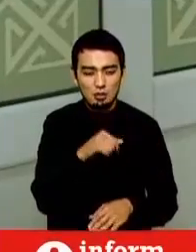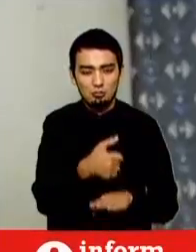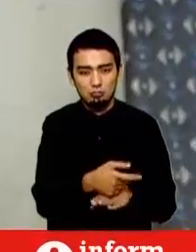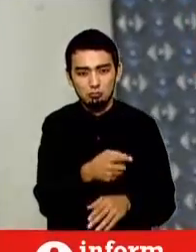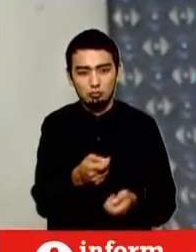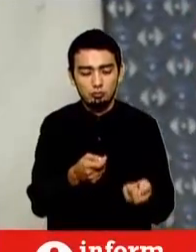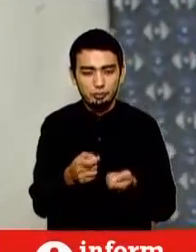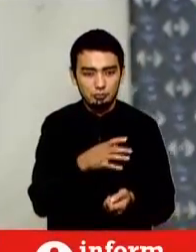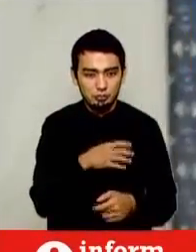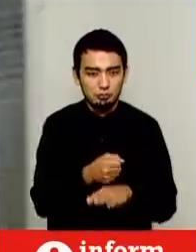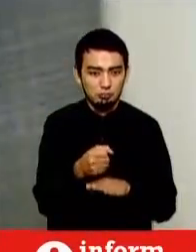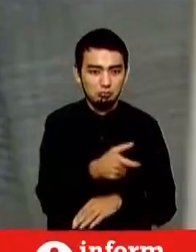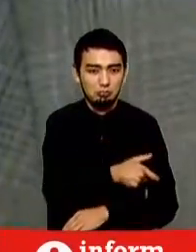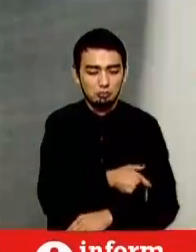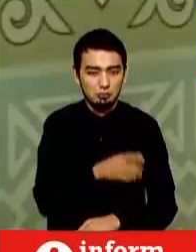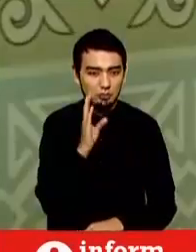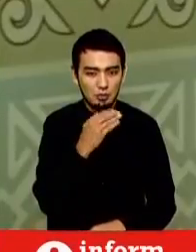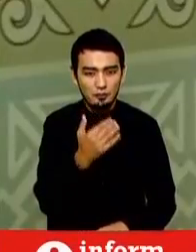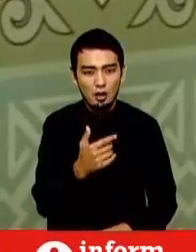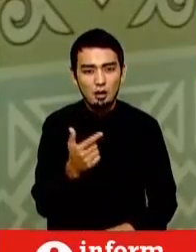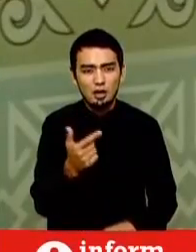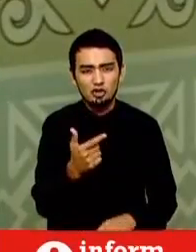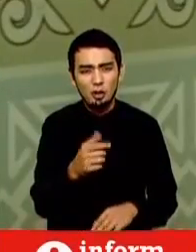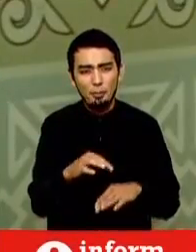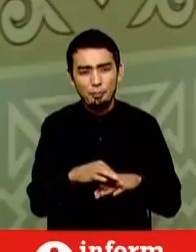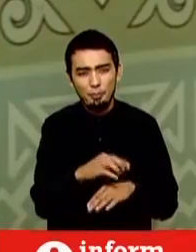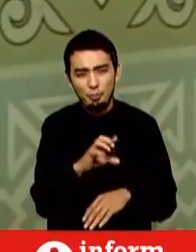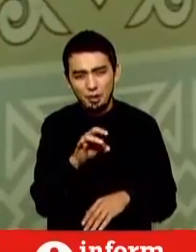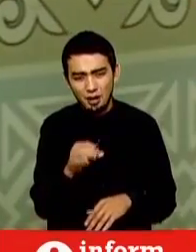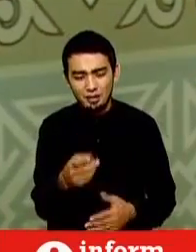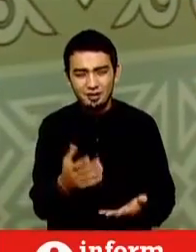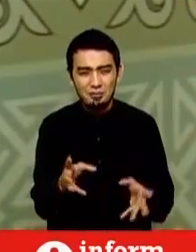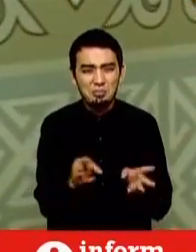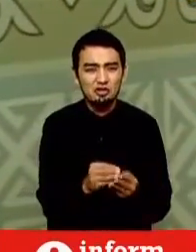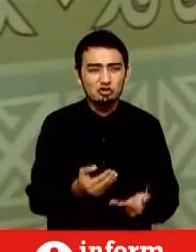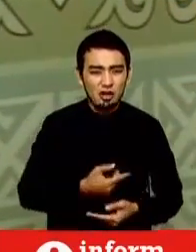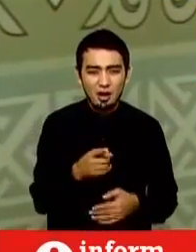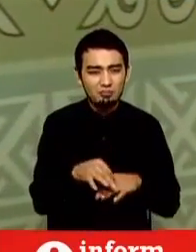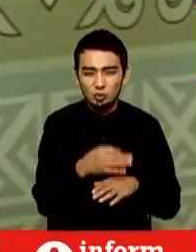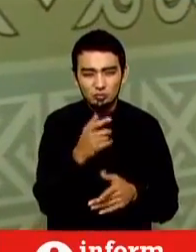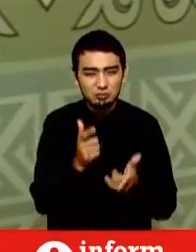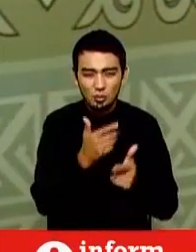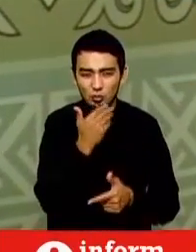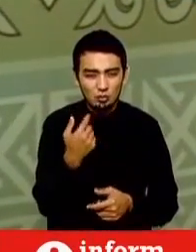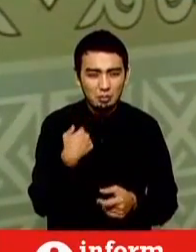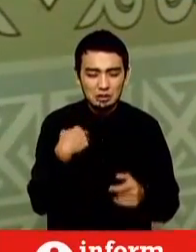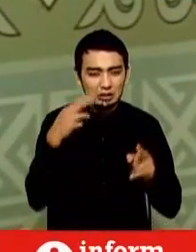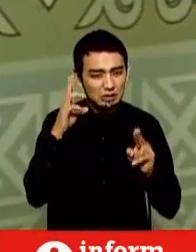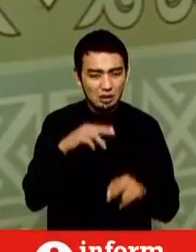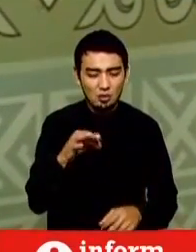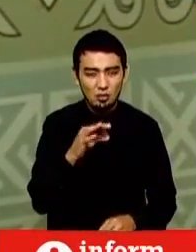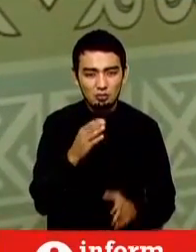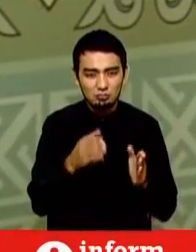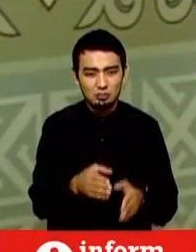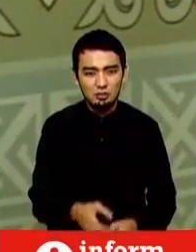болып тағайындалған. Былайша гражданский брак дейді ма, сожитель деп айтып жатыр ғой, оның болғанын мен білмедік. И